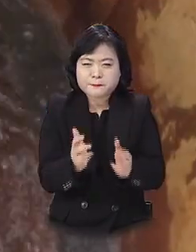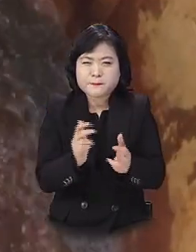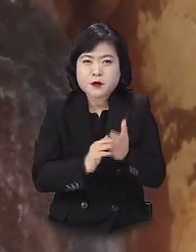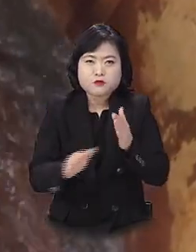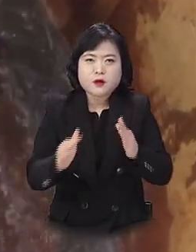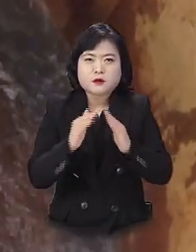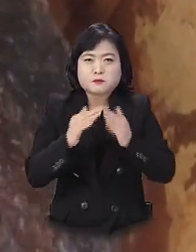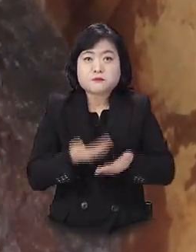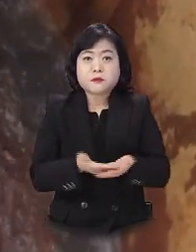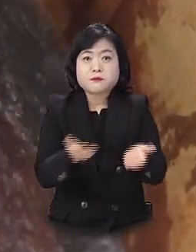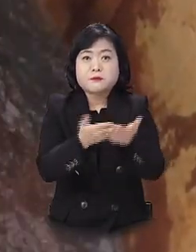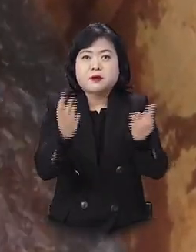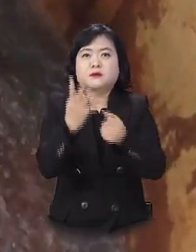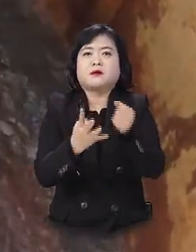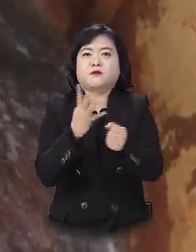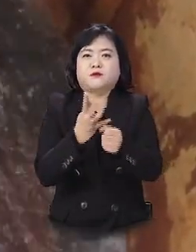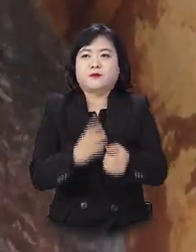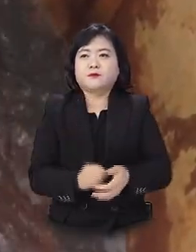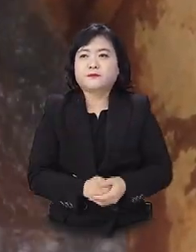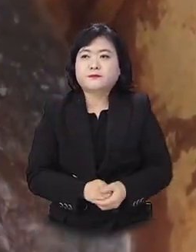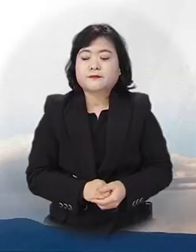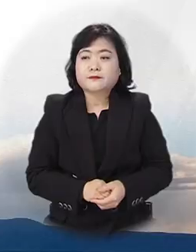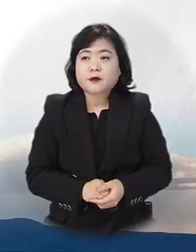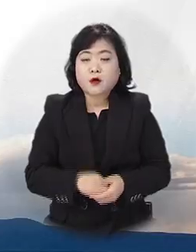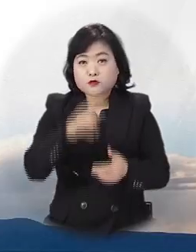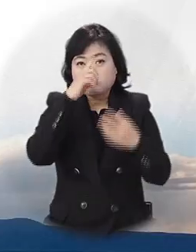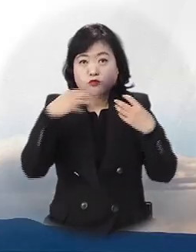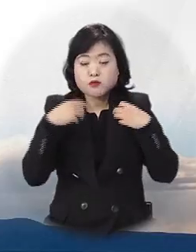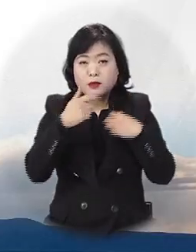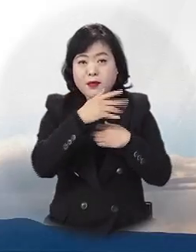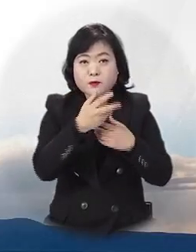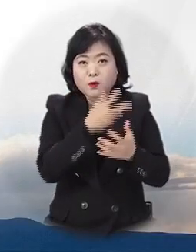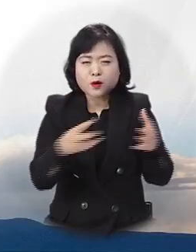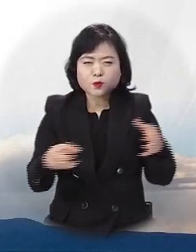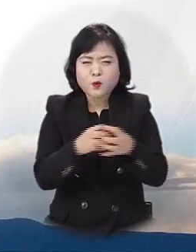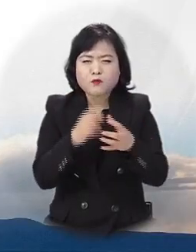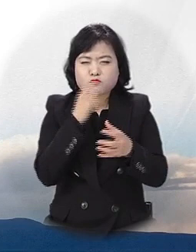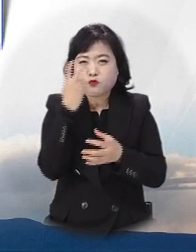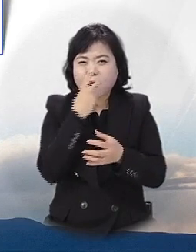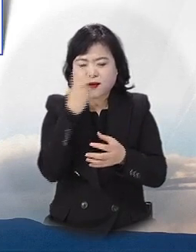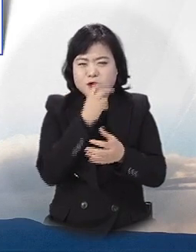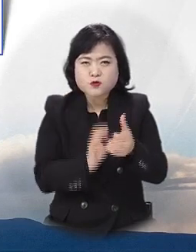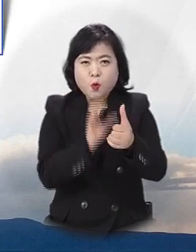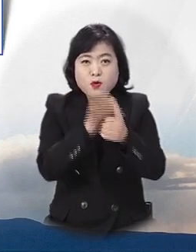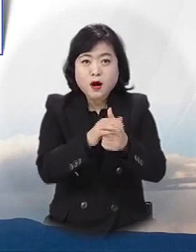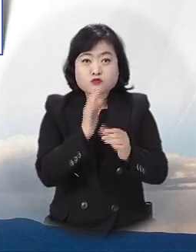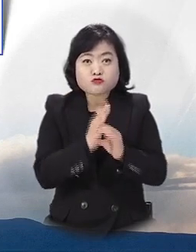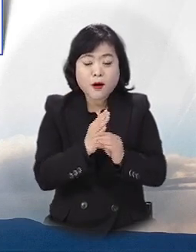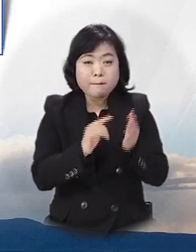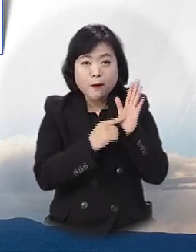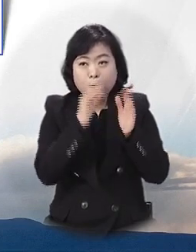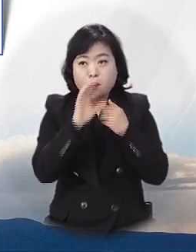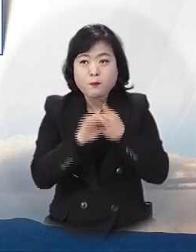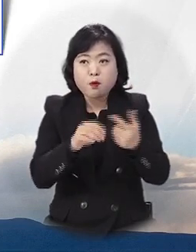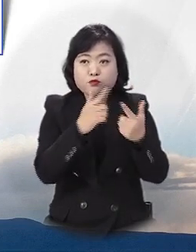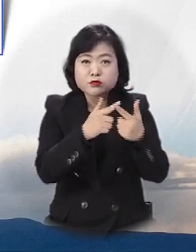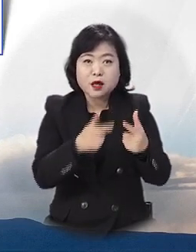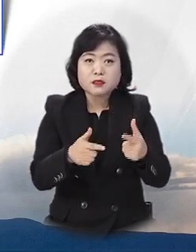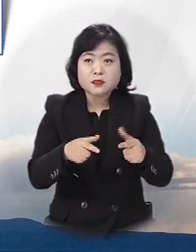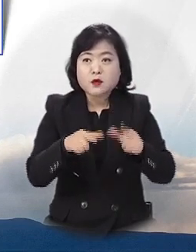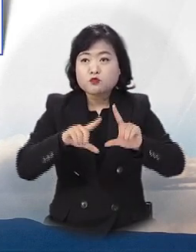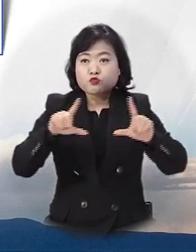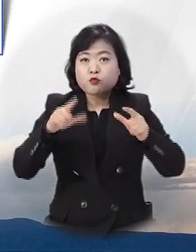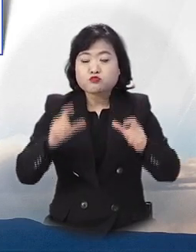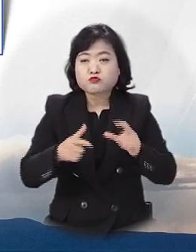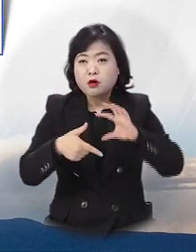가구에 4년째 공급 중입니다 정부의 낙동강 통합 물 관리 방안 용역 중간 발표를 보면 부상과 동부 경남